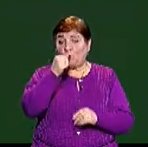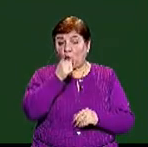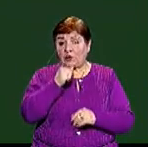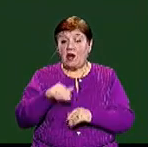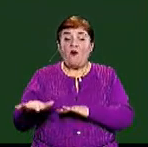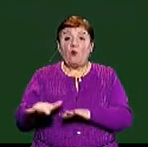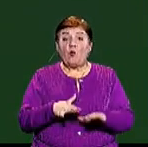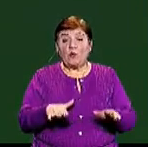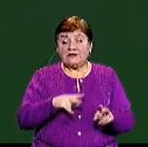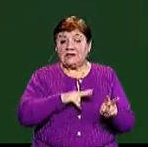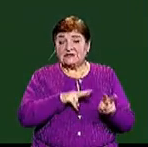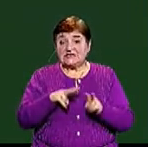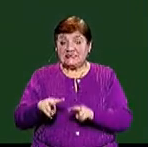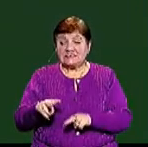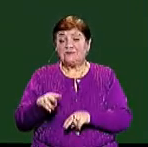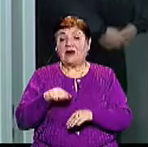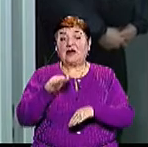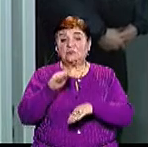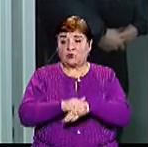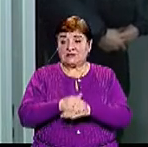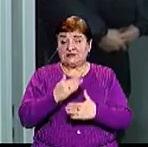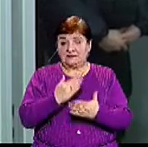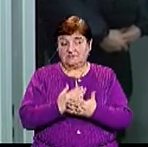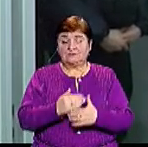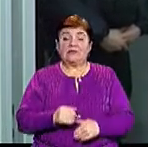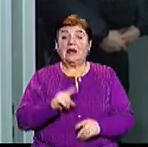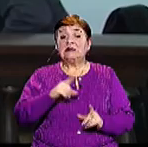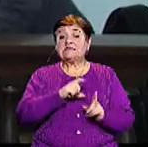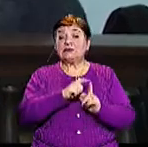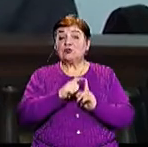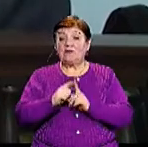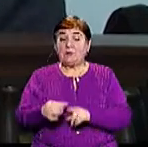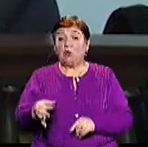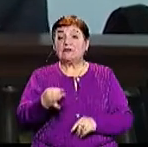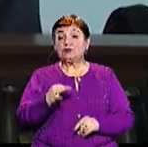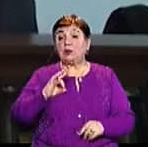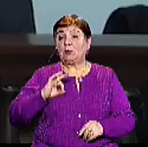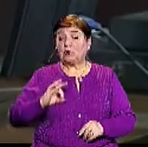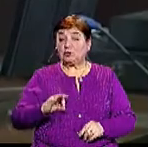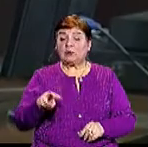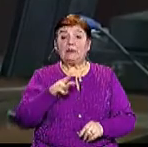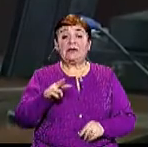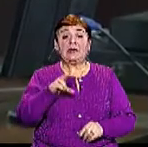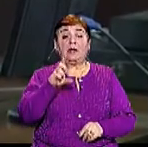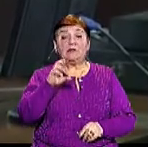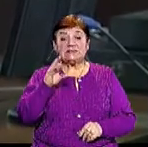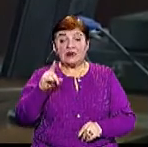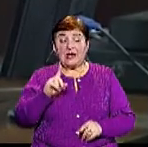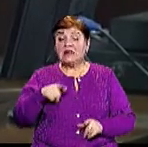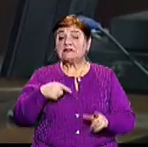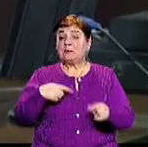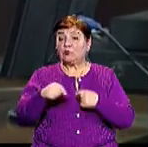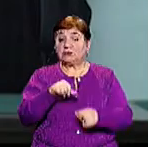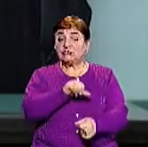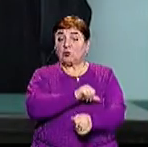слідства було здобуто беззаперечні докази їх вини. За словами речниці обласної прокуратури Марини Безеги, за збут наркотиків